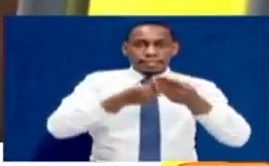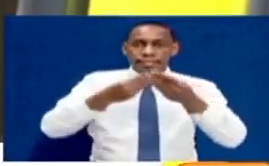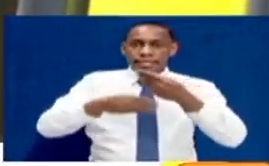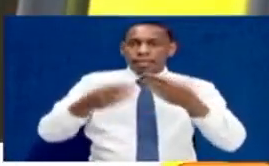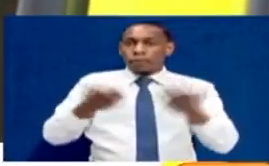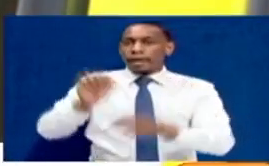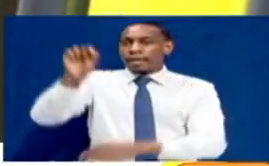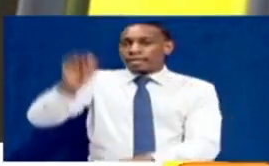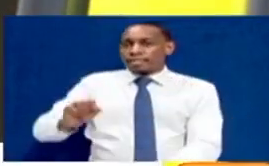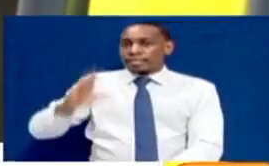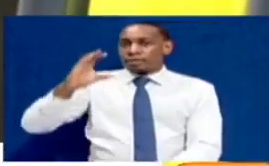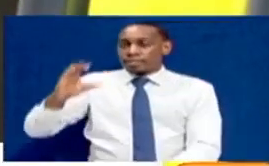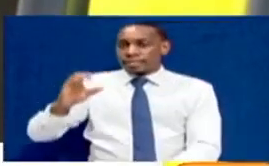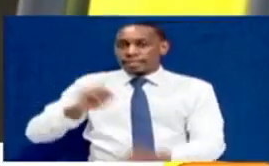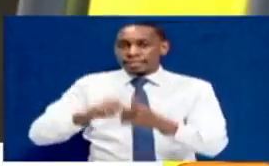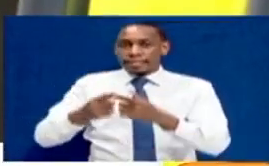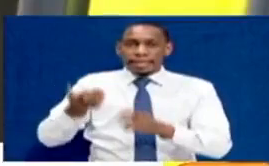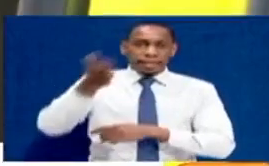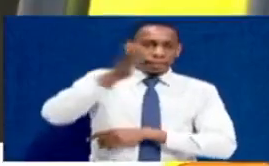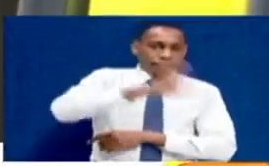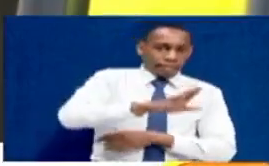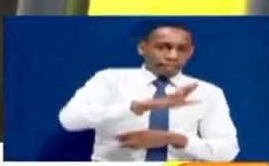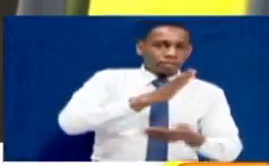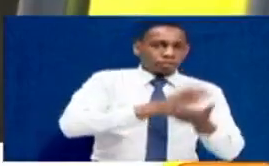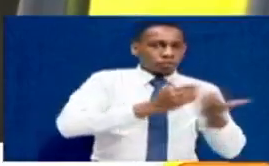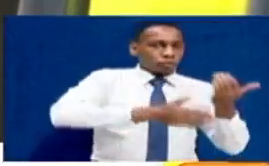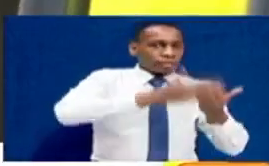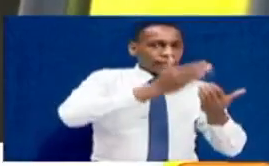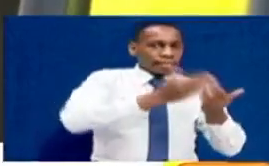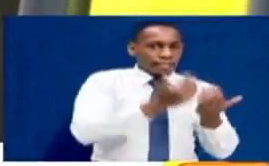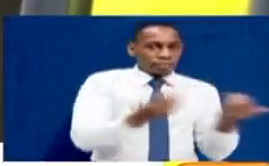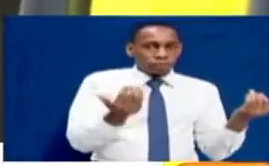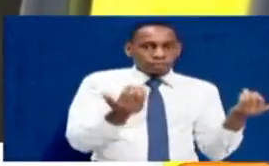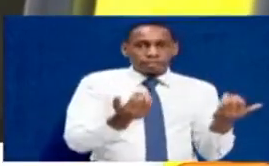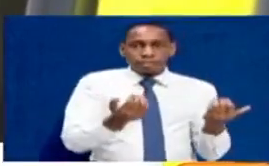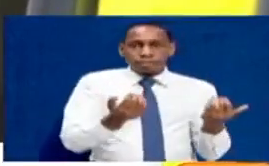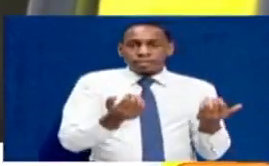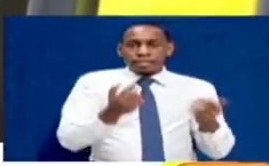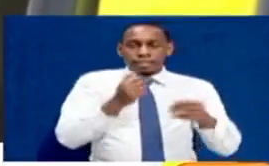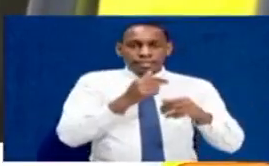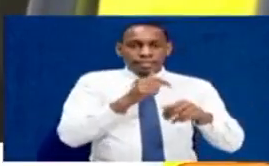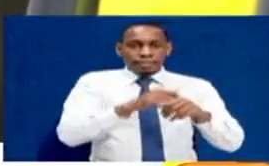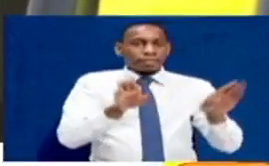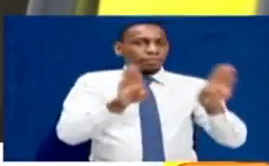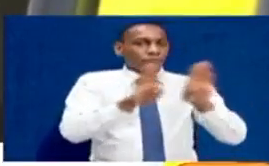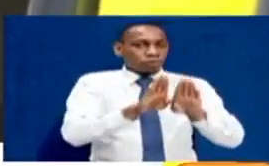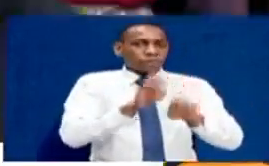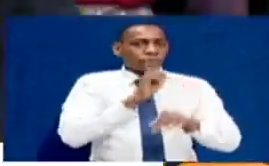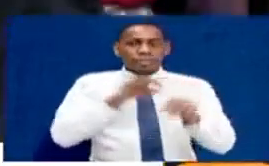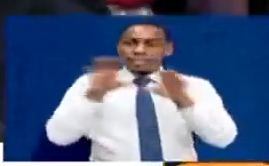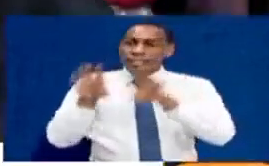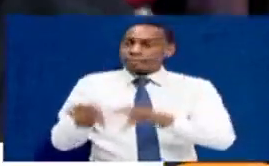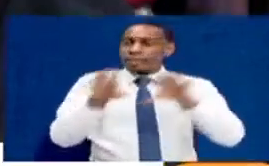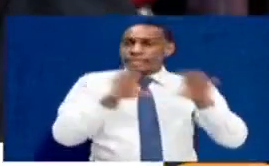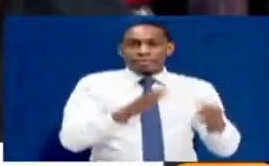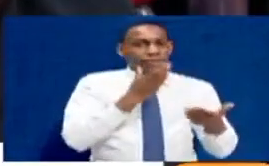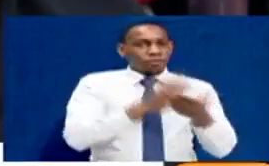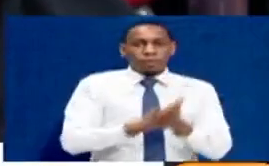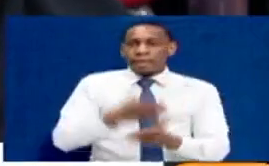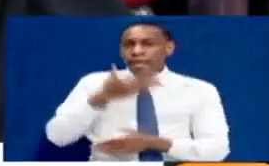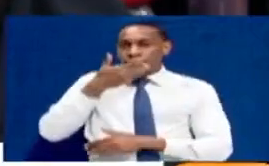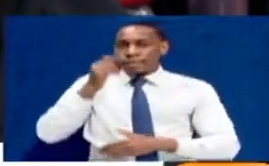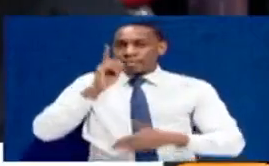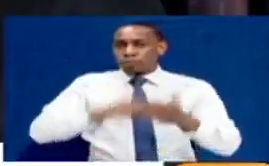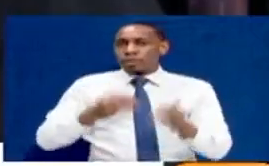sausi. Alafu and then tunakuja upande hii ndio tunalea na watoto. Hii dakika kidogo imefunga, tumeteseka sana haki ya Mungu. Afadhali at least